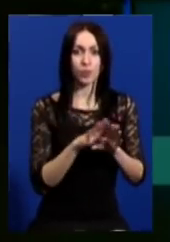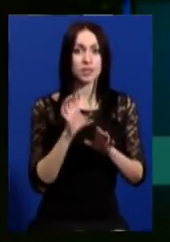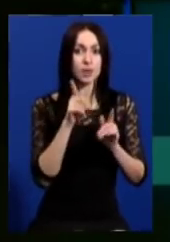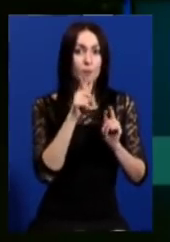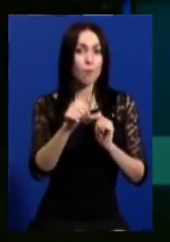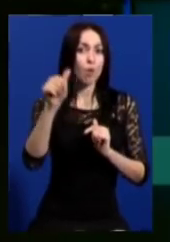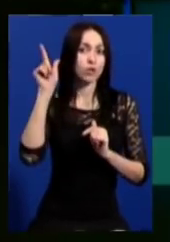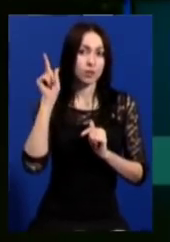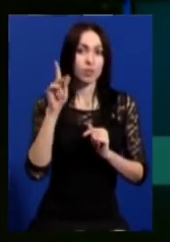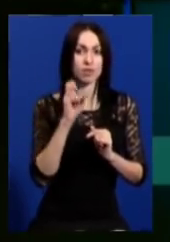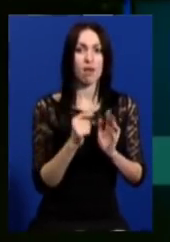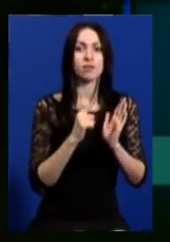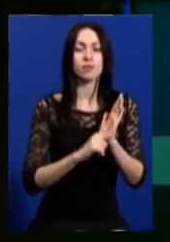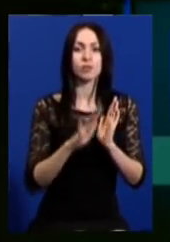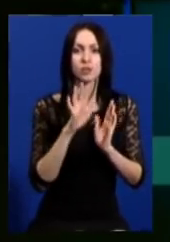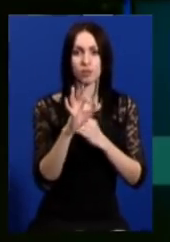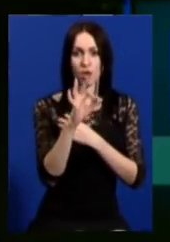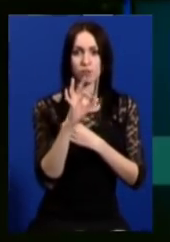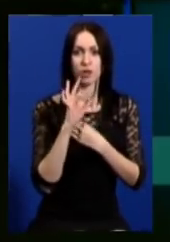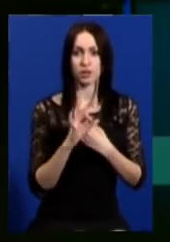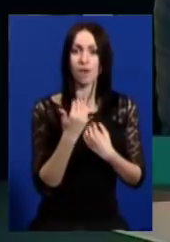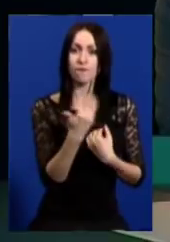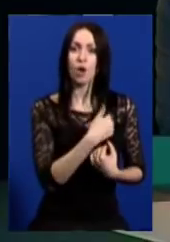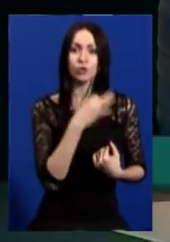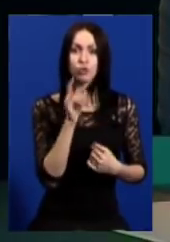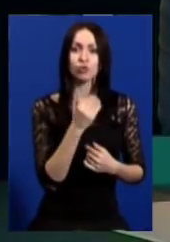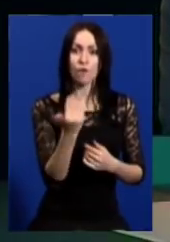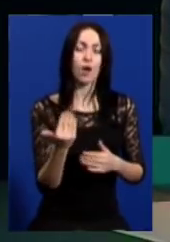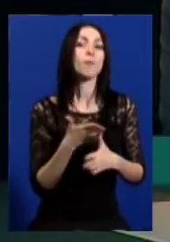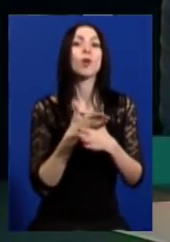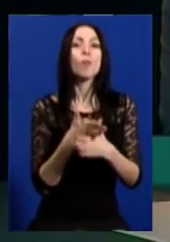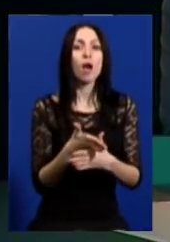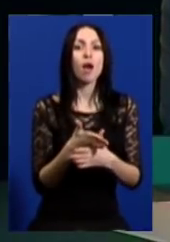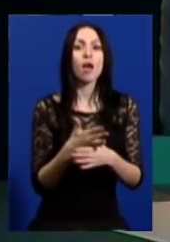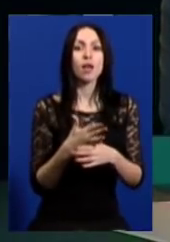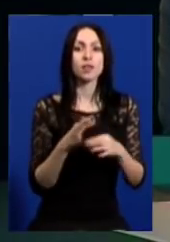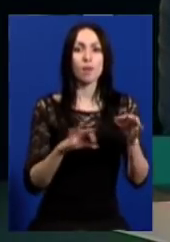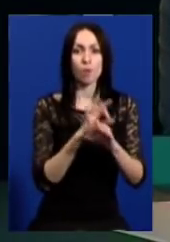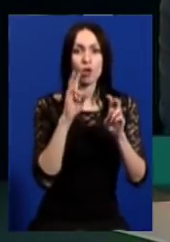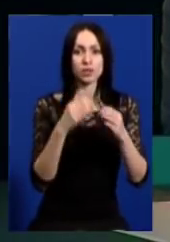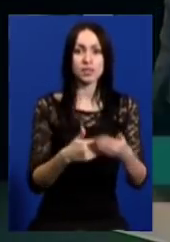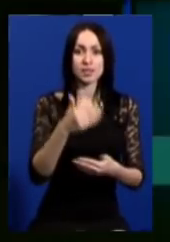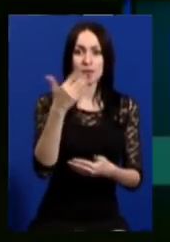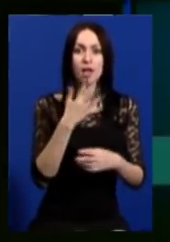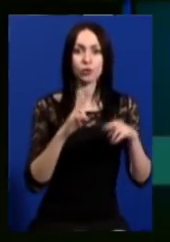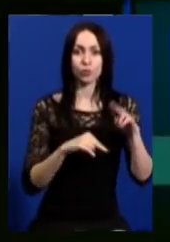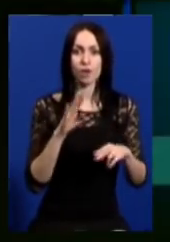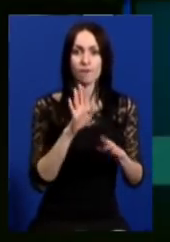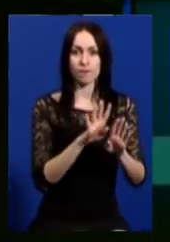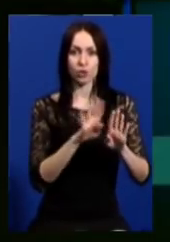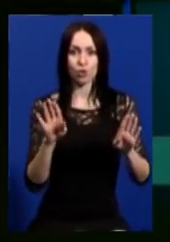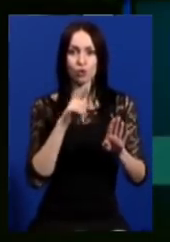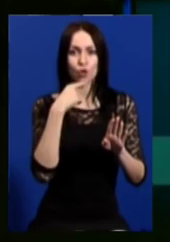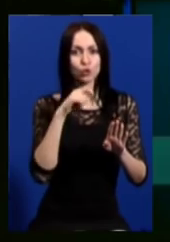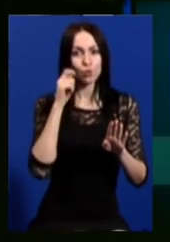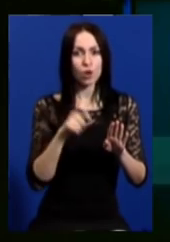роком, то взагалі на 75%. Ви хочете сказати, що вам допомагає проєкт «Стіна», який збудований вздовж російсько-українського